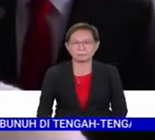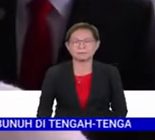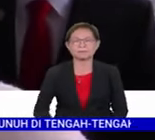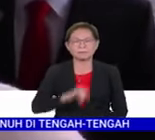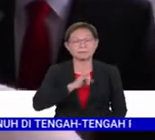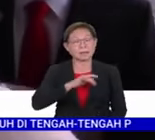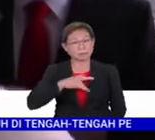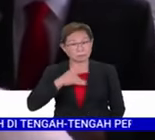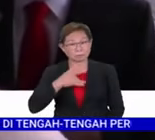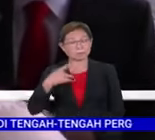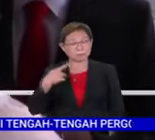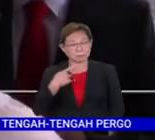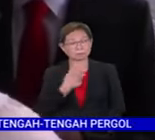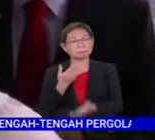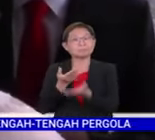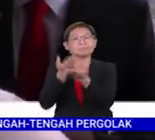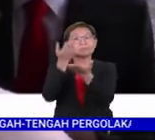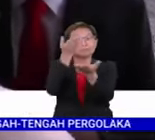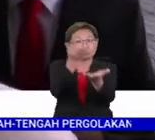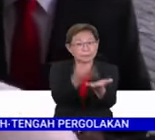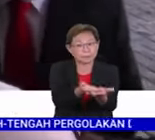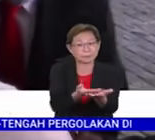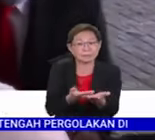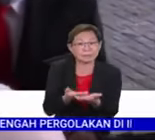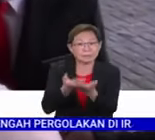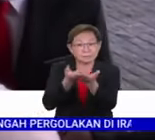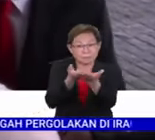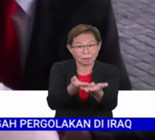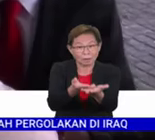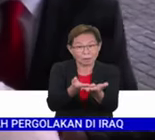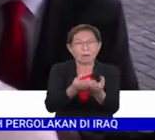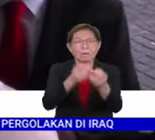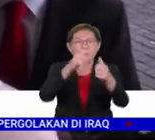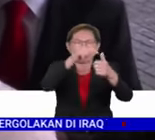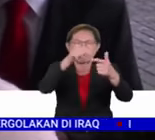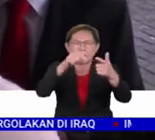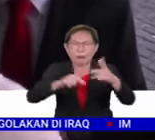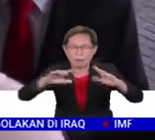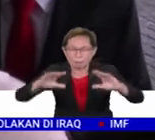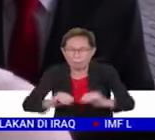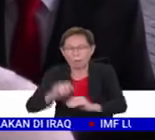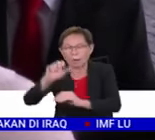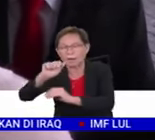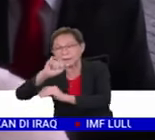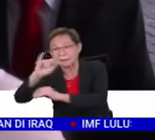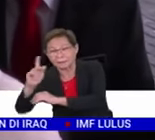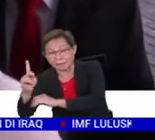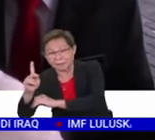Dan saya rasa benda ini kita dah bentang dalam beberapa kali mesyuarat jawatankuasa